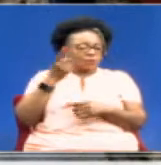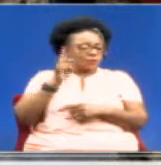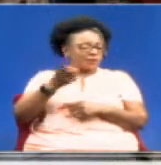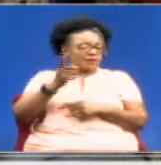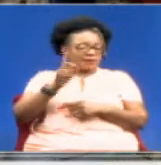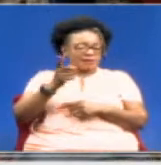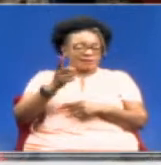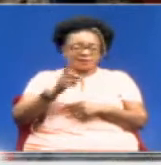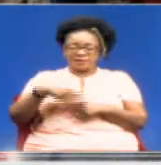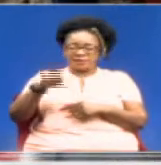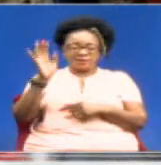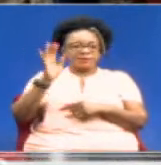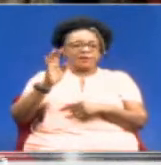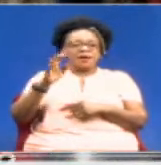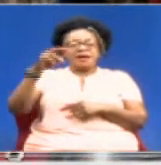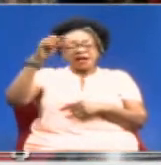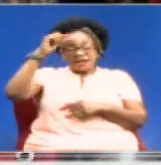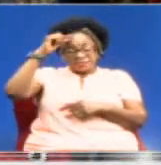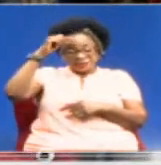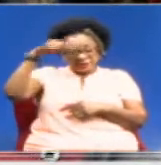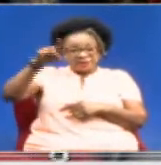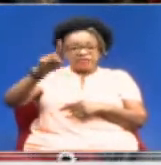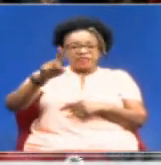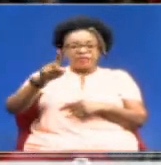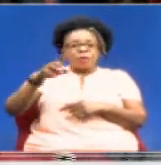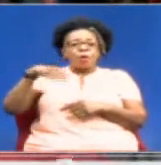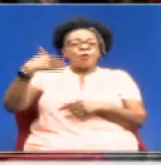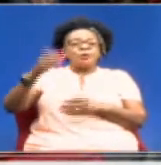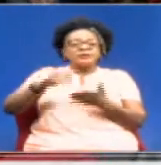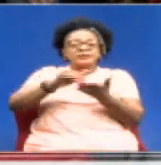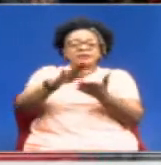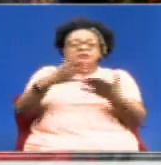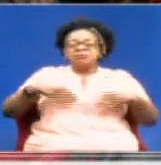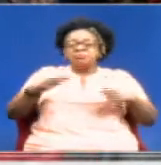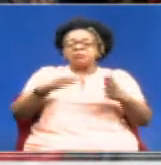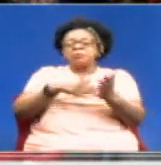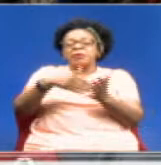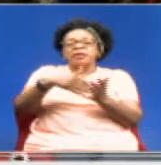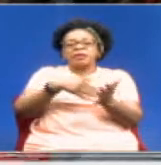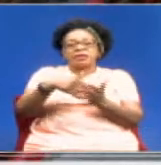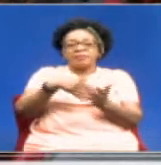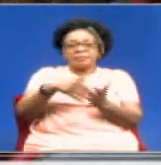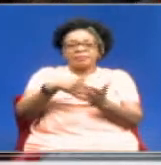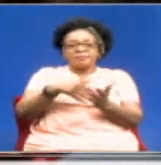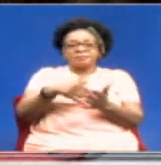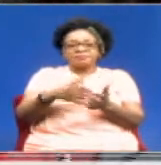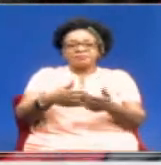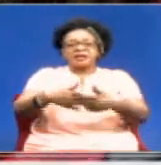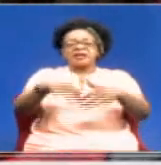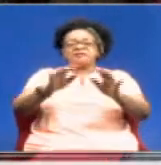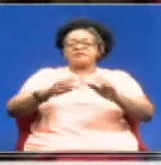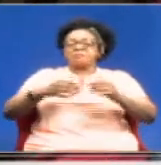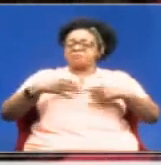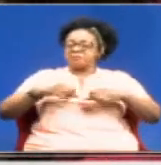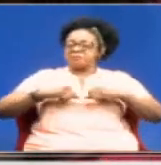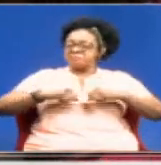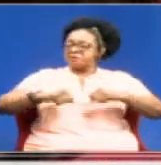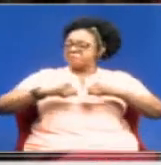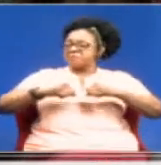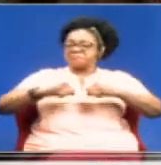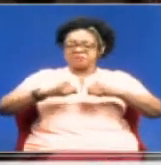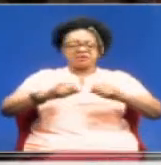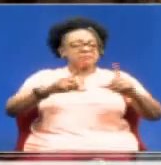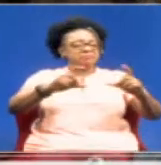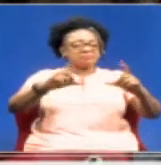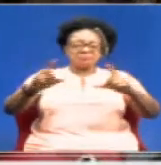maneno. Hata serikali yenyewe unaona inatumaga wale watu hawana nguvu. Inawacha wale wavigogo tu hivi. Wanapiga picha